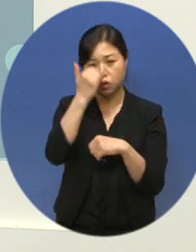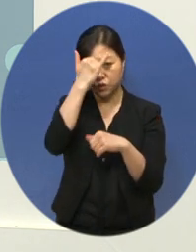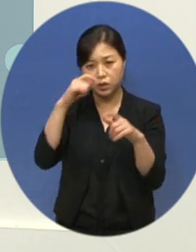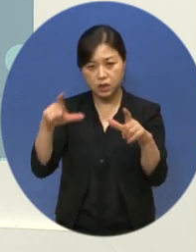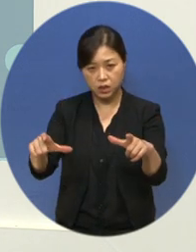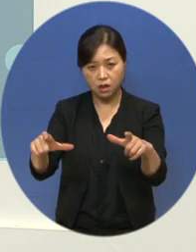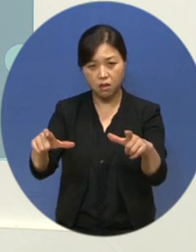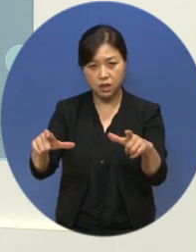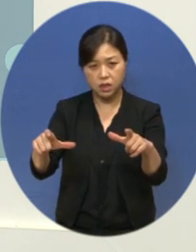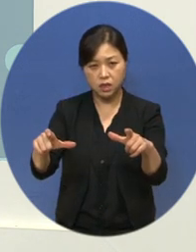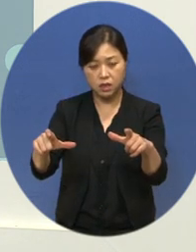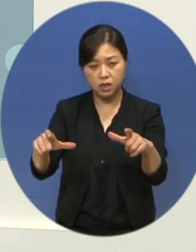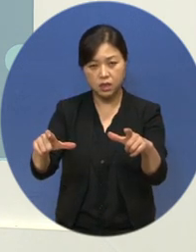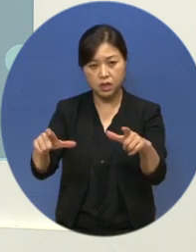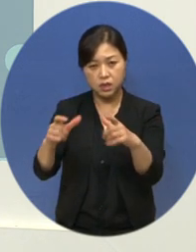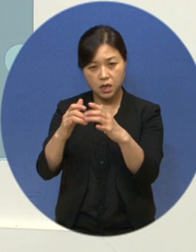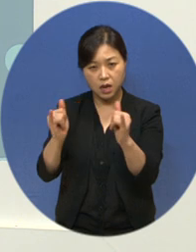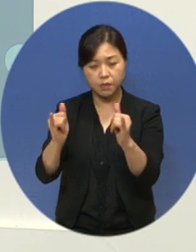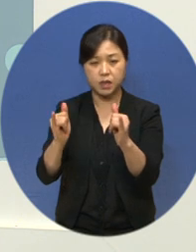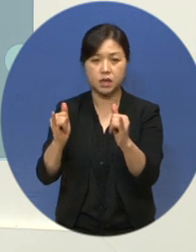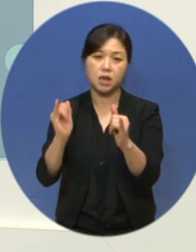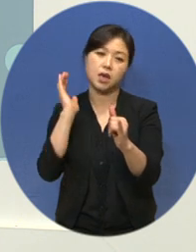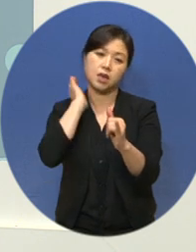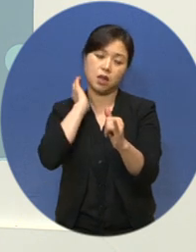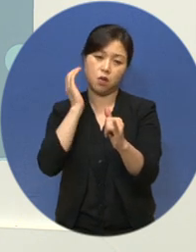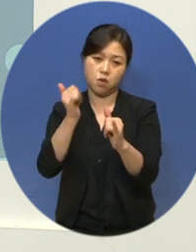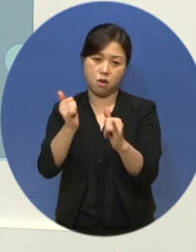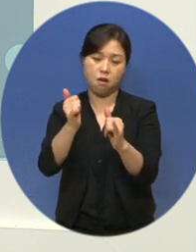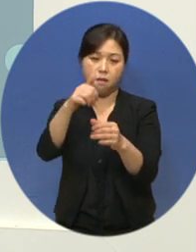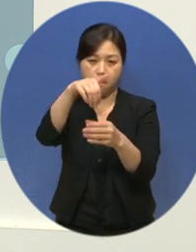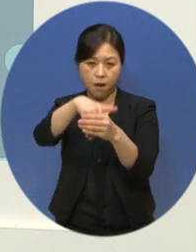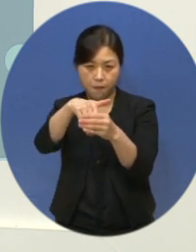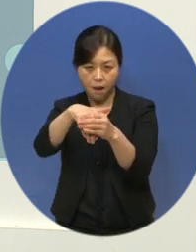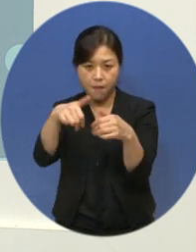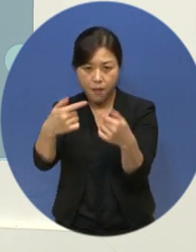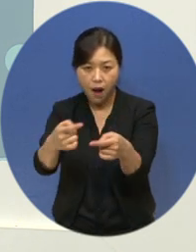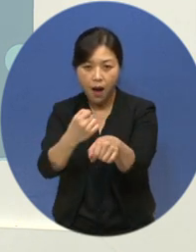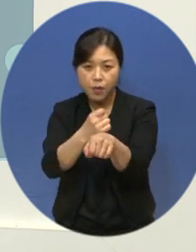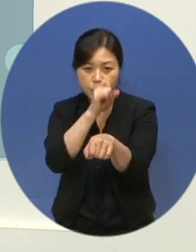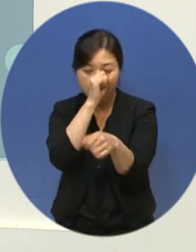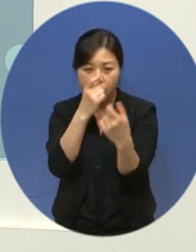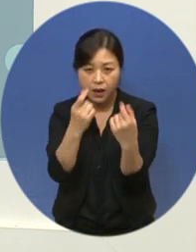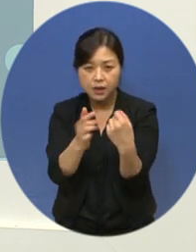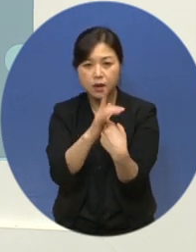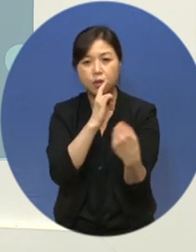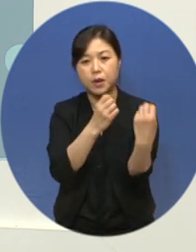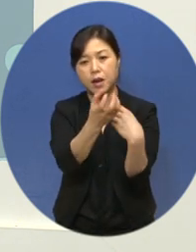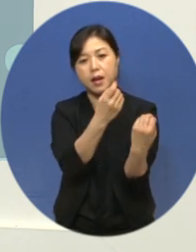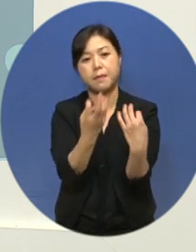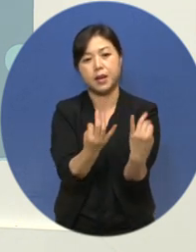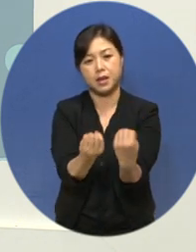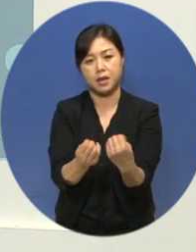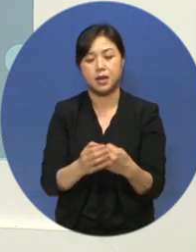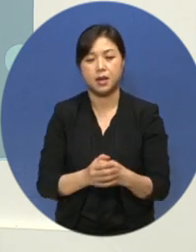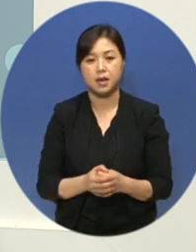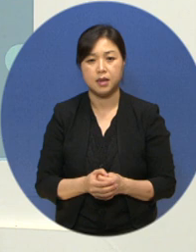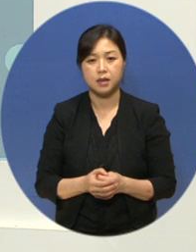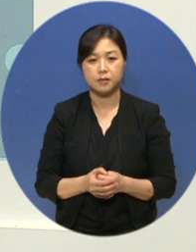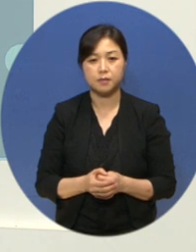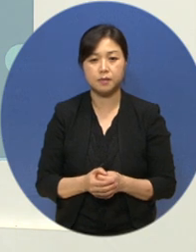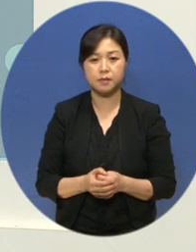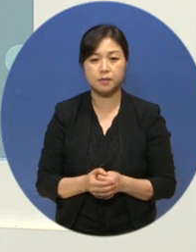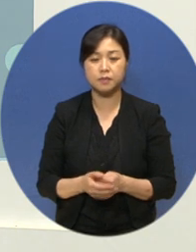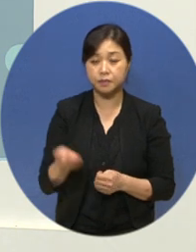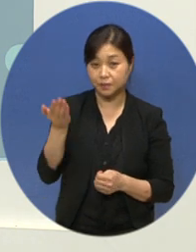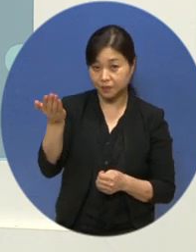100원을 좀 에 적극적으로 도전해 보면 어떨까 하는 말씀들을 많이 해요 예 혹시